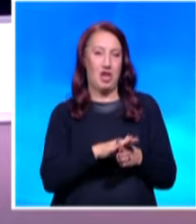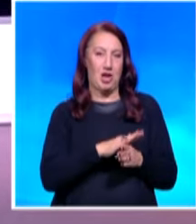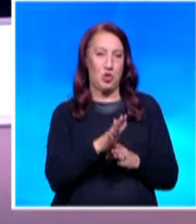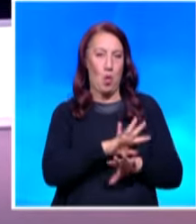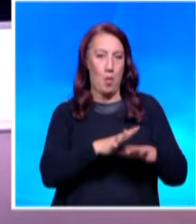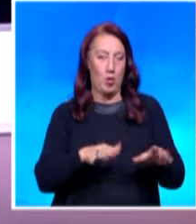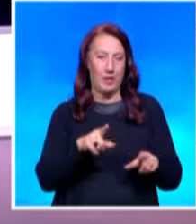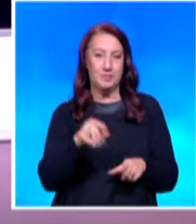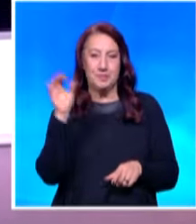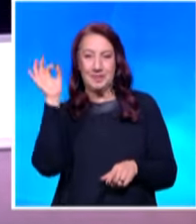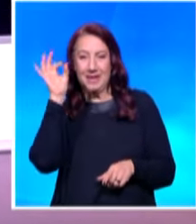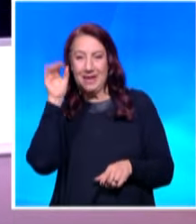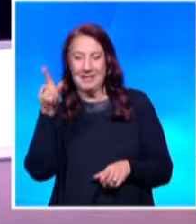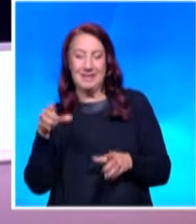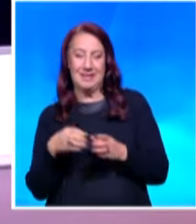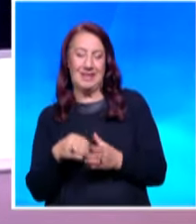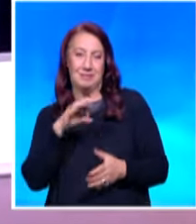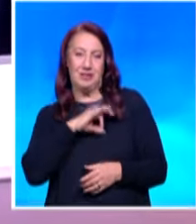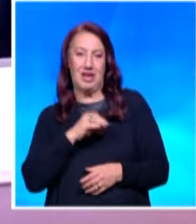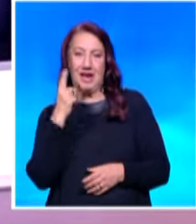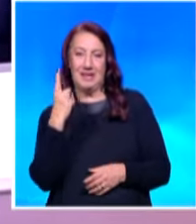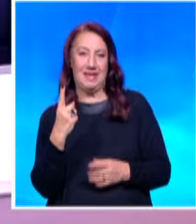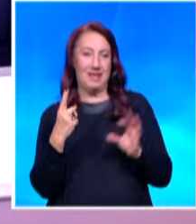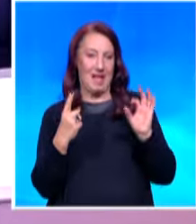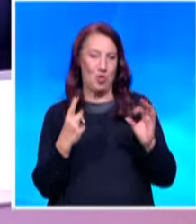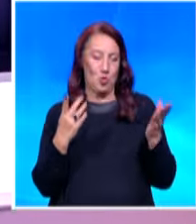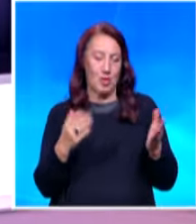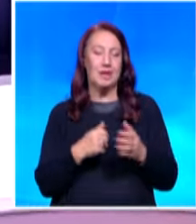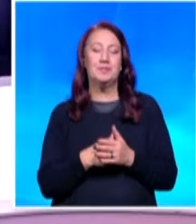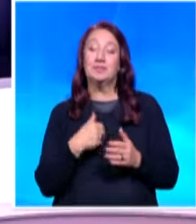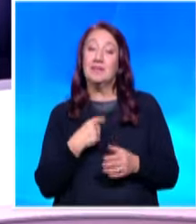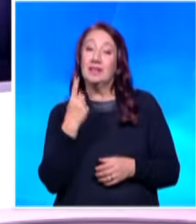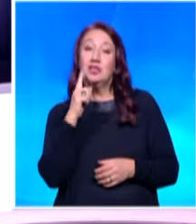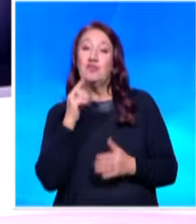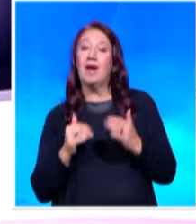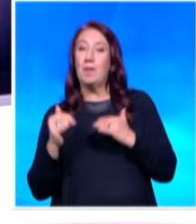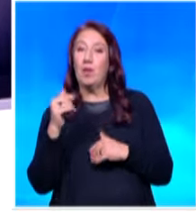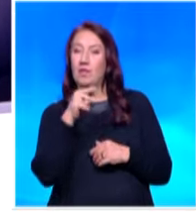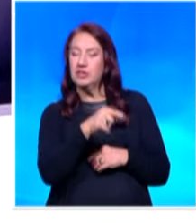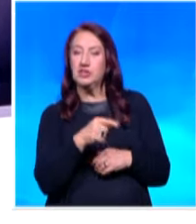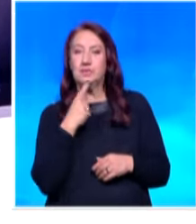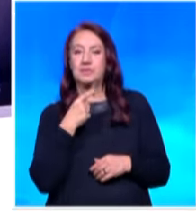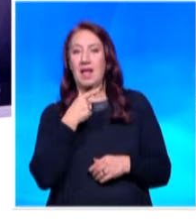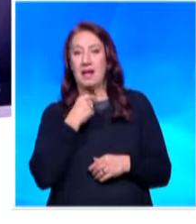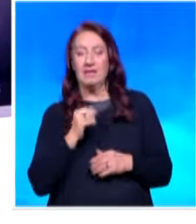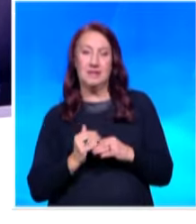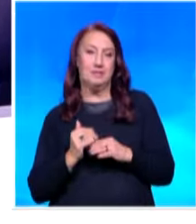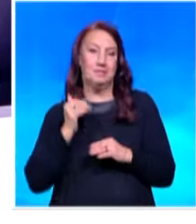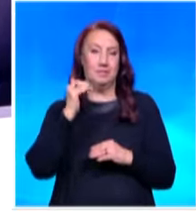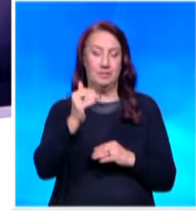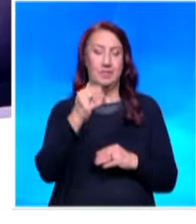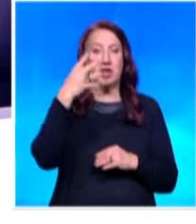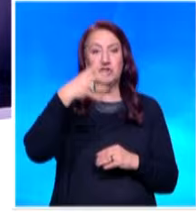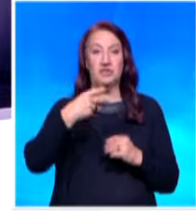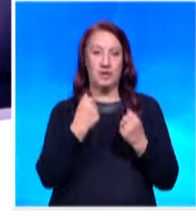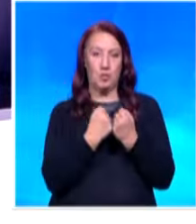на стадион Георги Аспарухов и играха с човек повече от 22-та минута. С победата Левски излиза четвърти в класирането с 6 точки по-малко